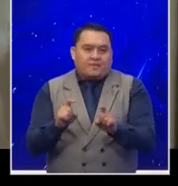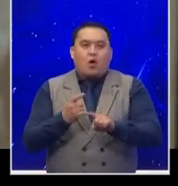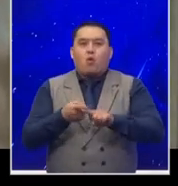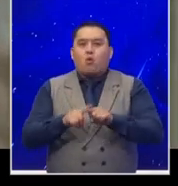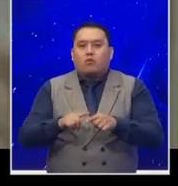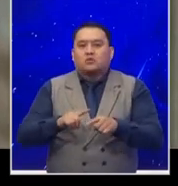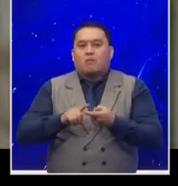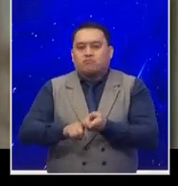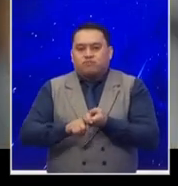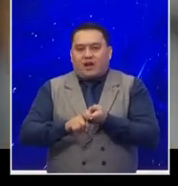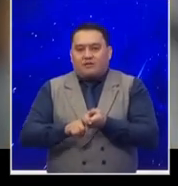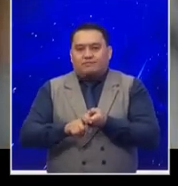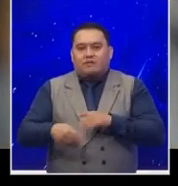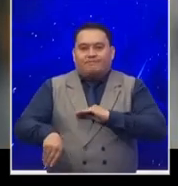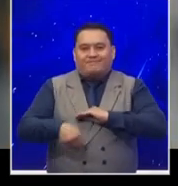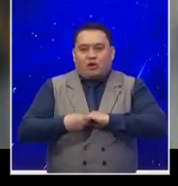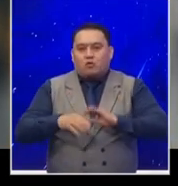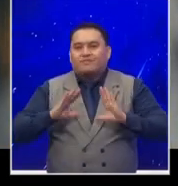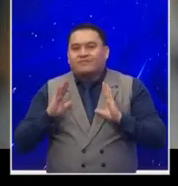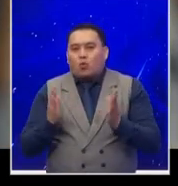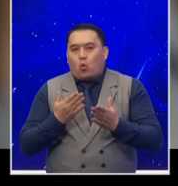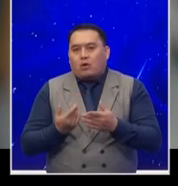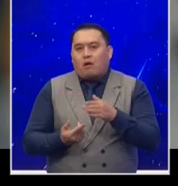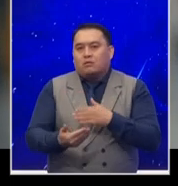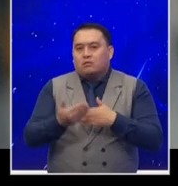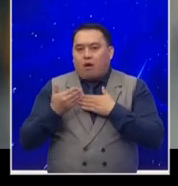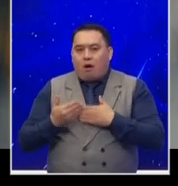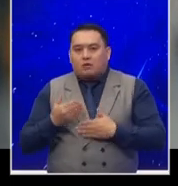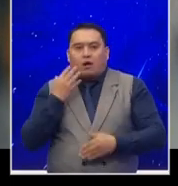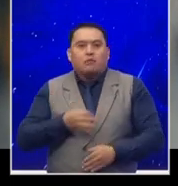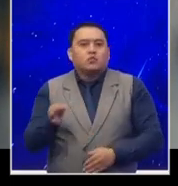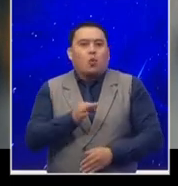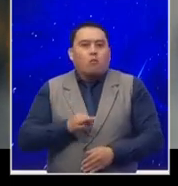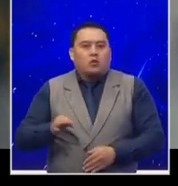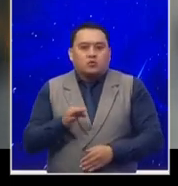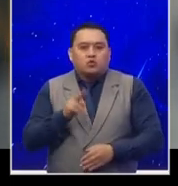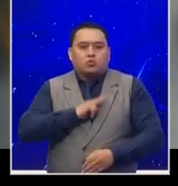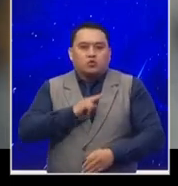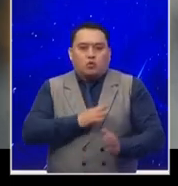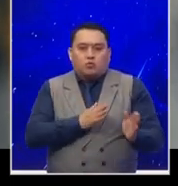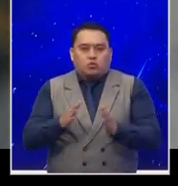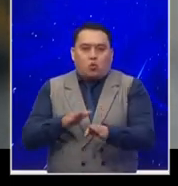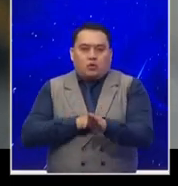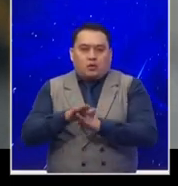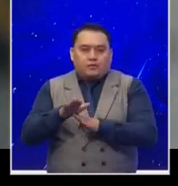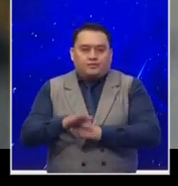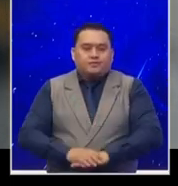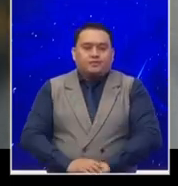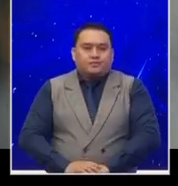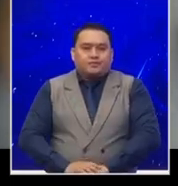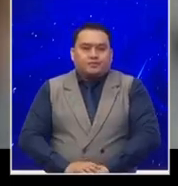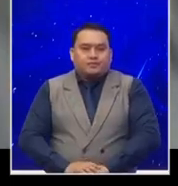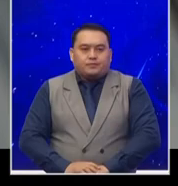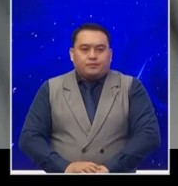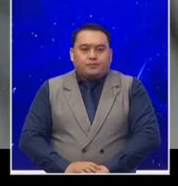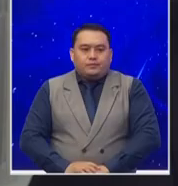індетке айналған бармақ басты көз қысты әрекетінің жолын кесуде Алматы облысында да жұмыстар жүйелі атқарылуда.